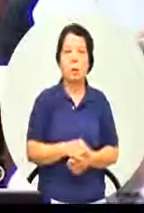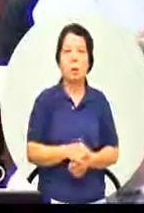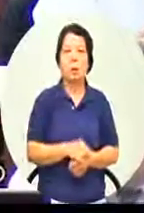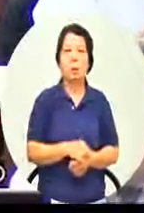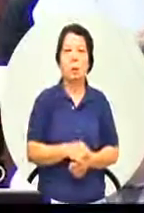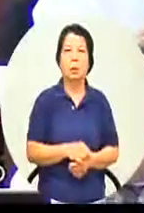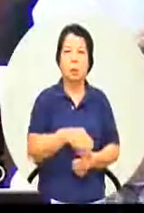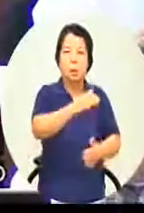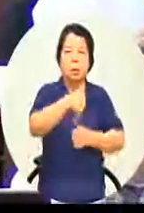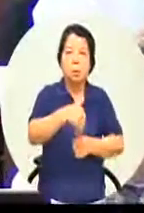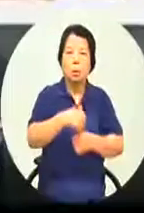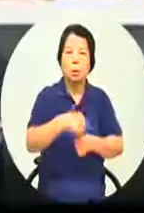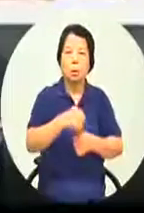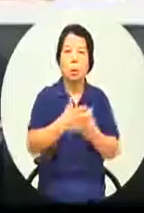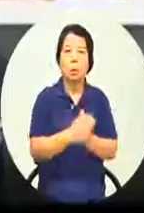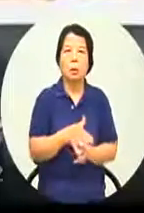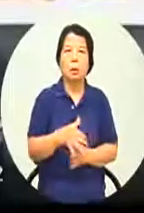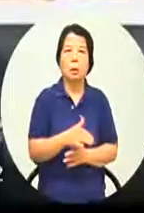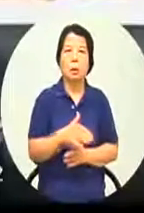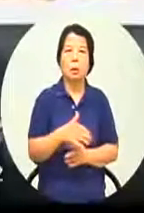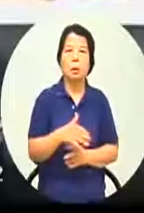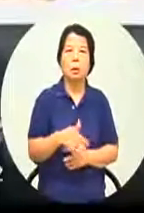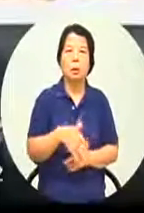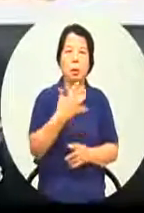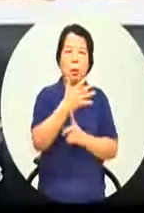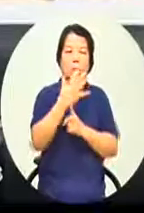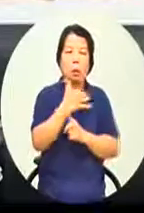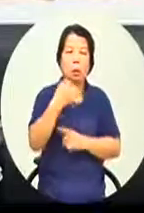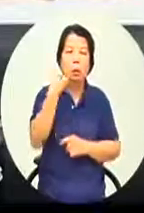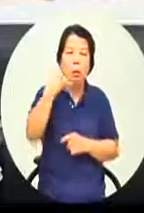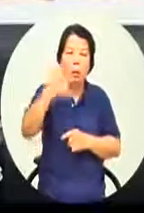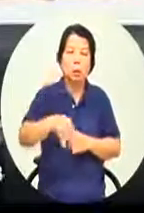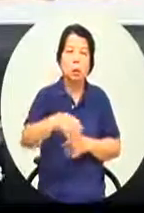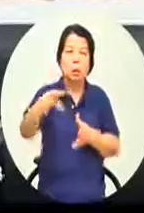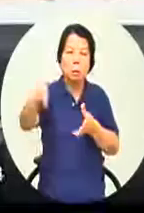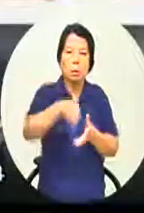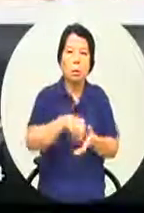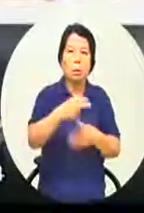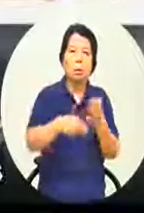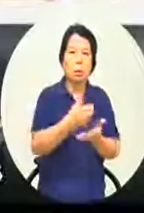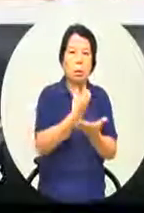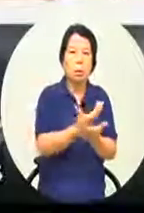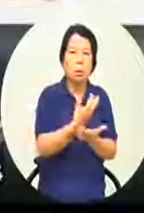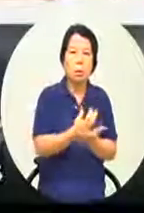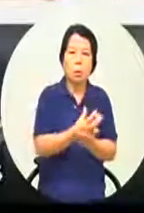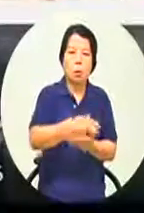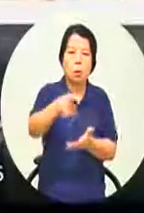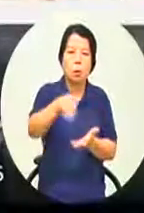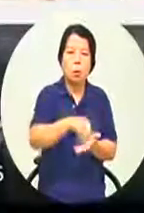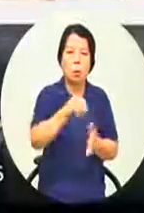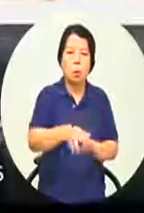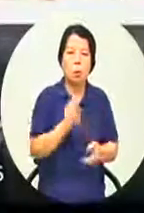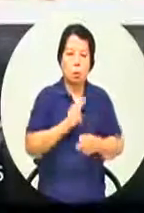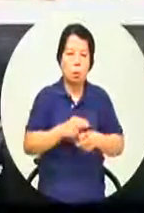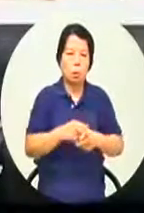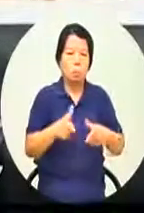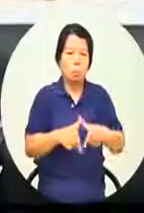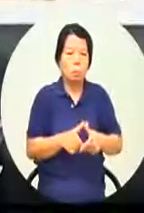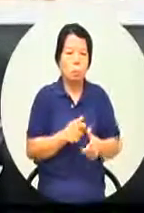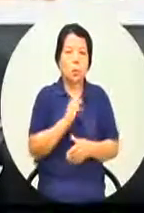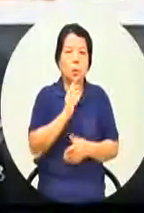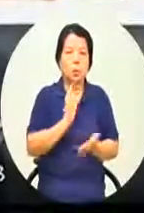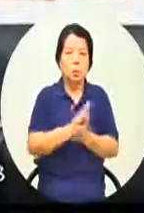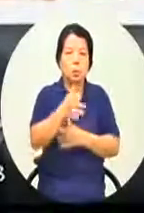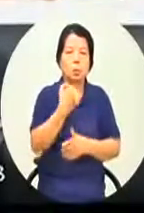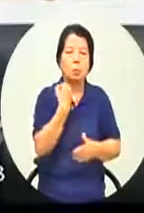你为什么没有把旗津的列进来呢？如果照你讲，莲潭的你有列进来，然后你认为有信心是可以招标